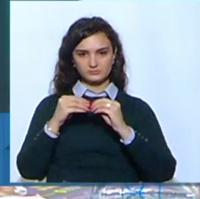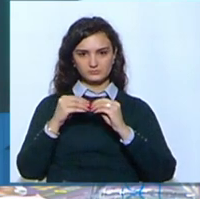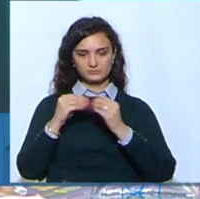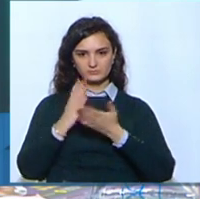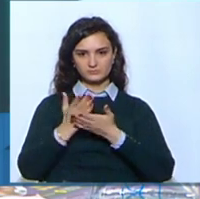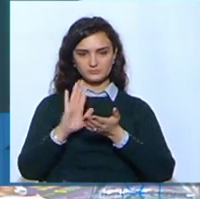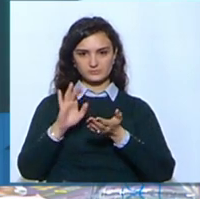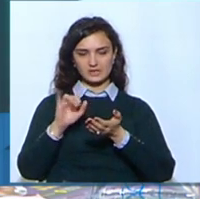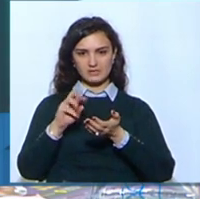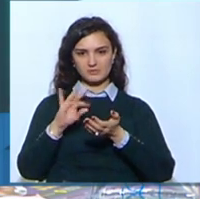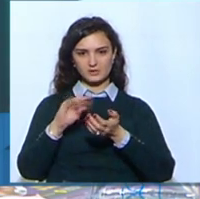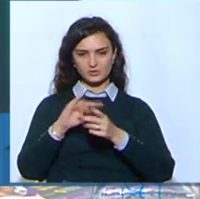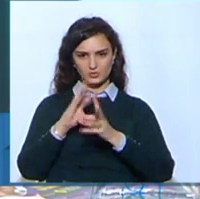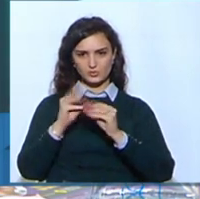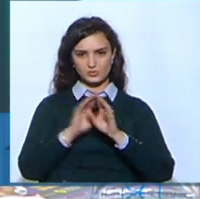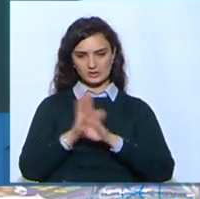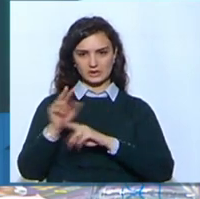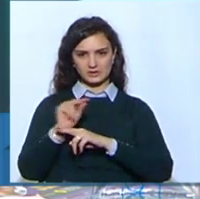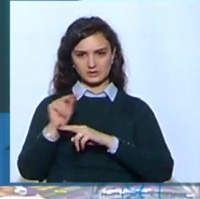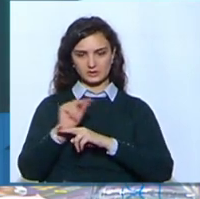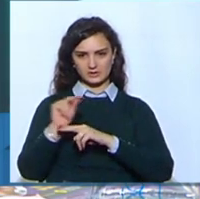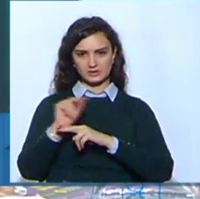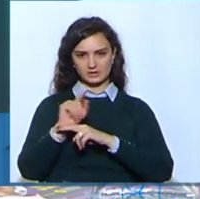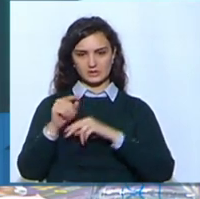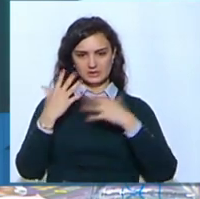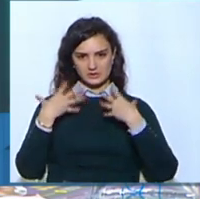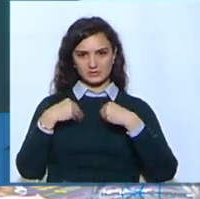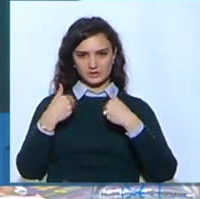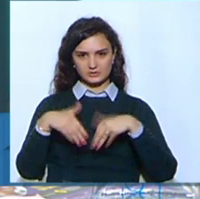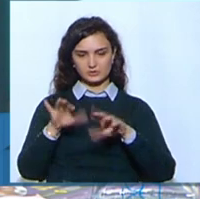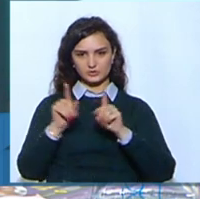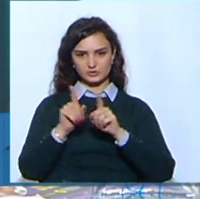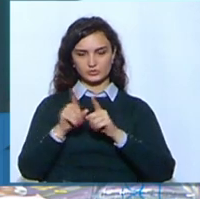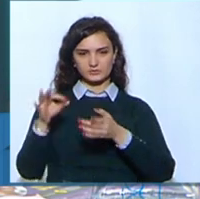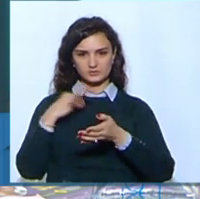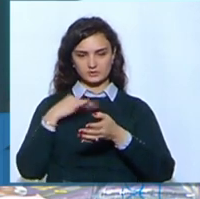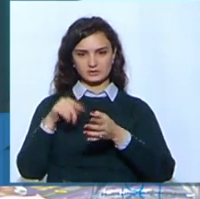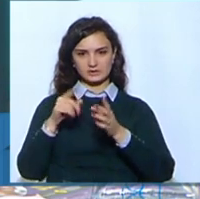არის თუ არა ქლამიდიოზი სრულად განკურნებადი და გადის თუ არა სხეულიდან. თითქოს გითხრეს რომ